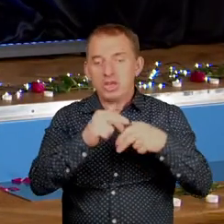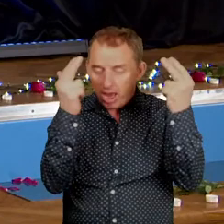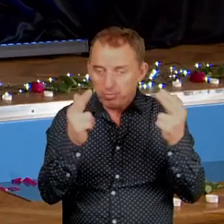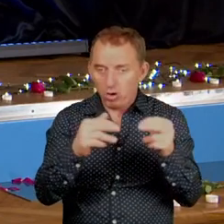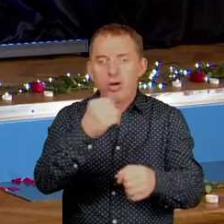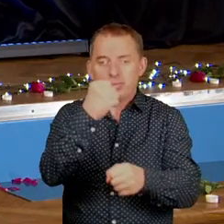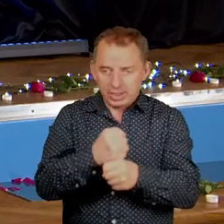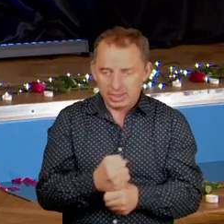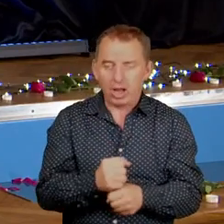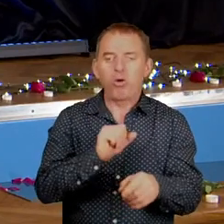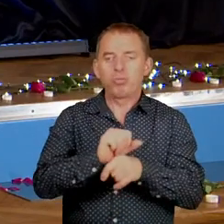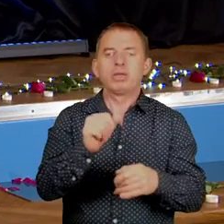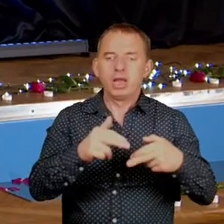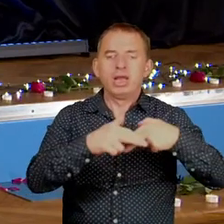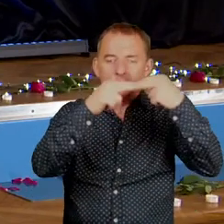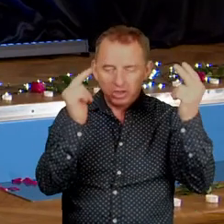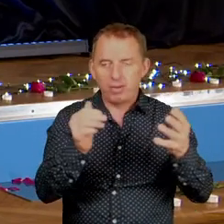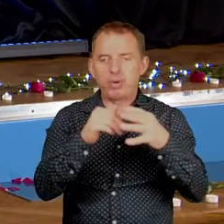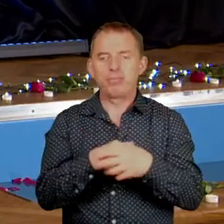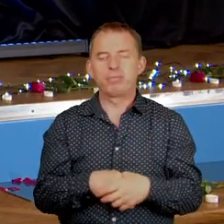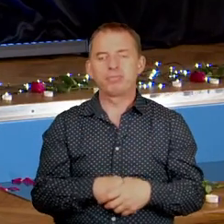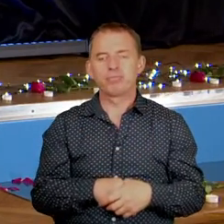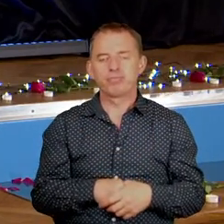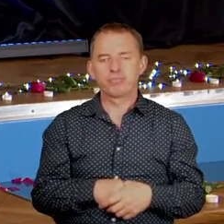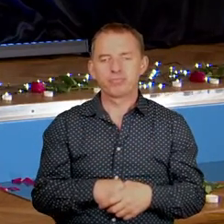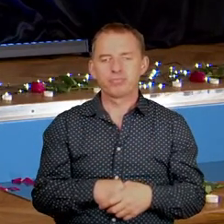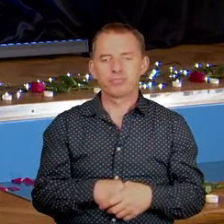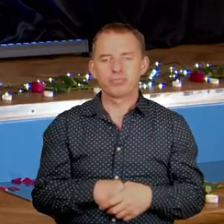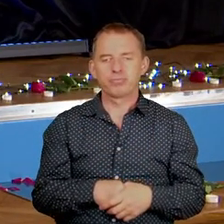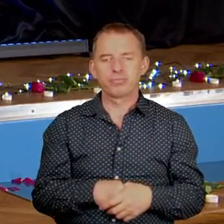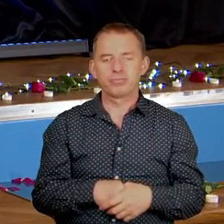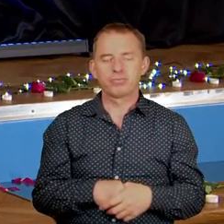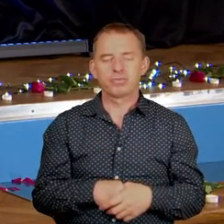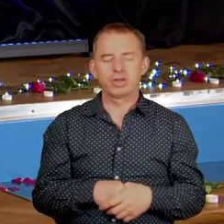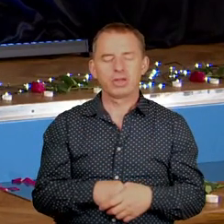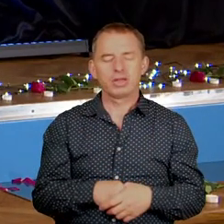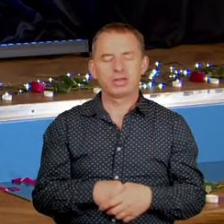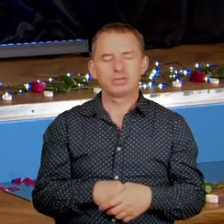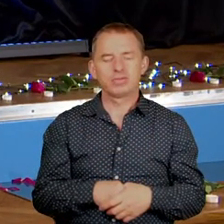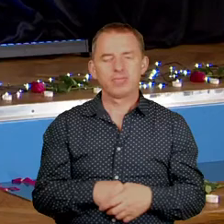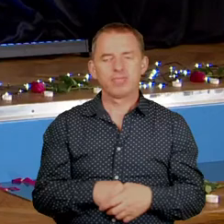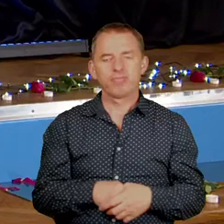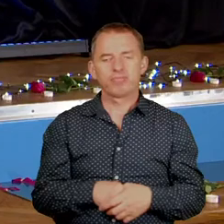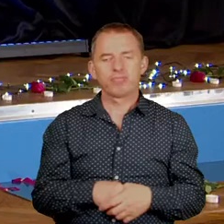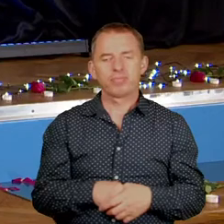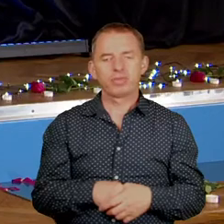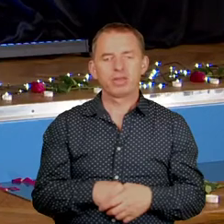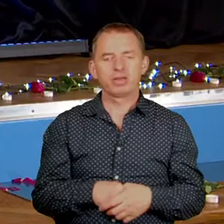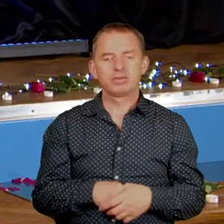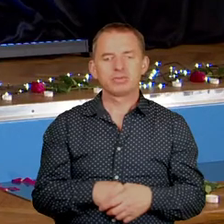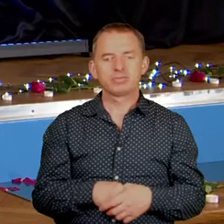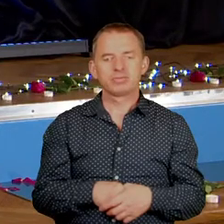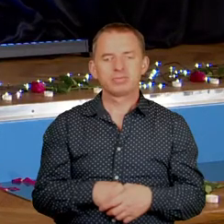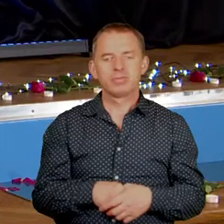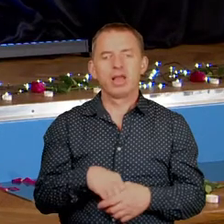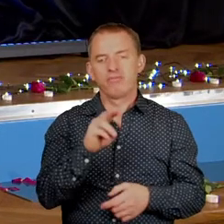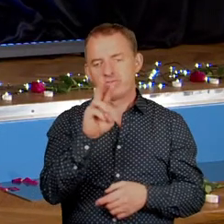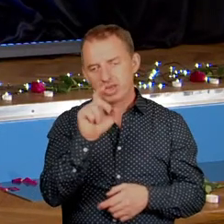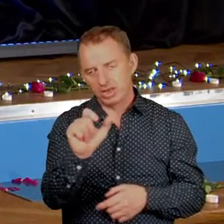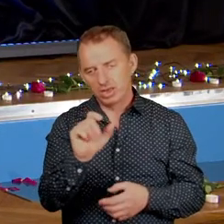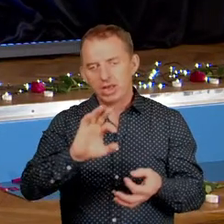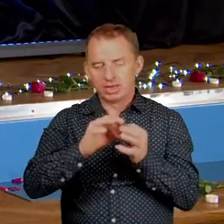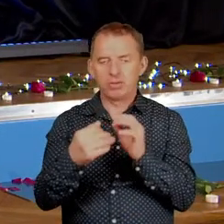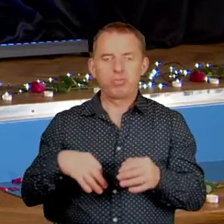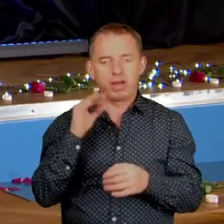God brought everybody to heaven just like the world is today, heaven would be like the earth with war and conflict and strife. Więc gdyby